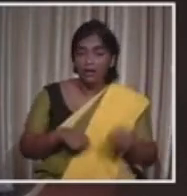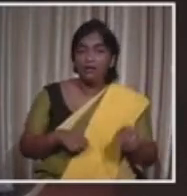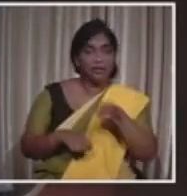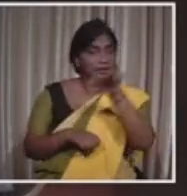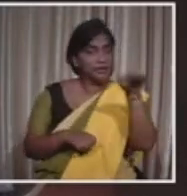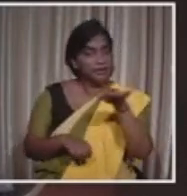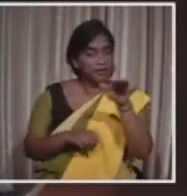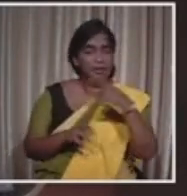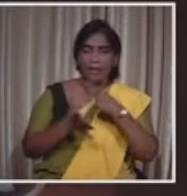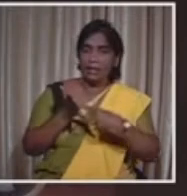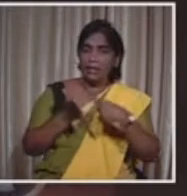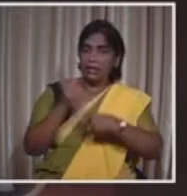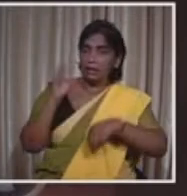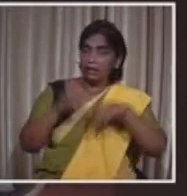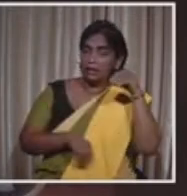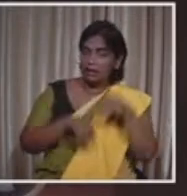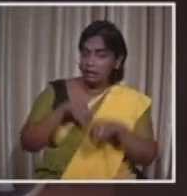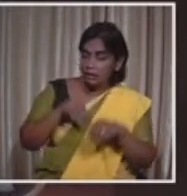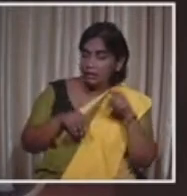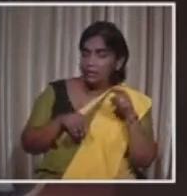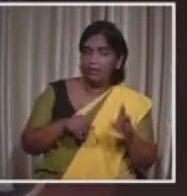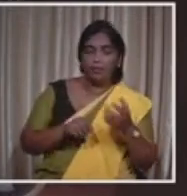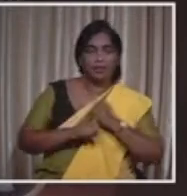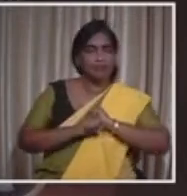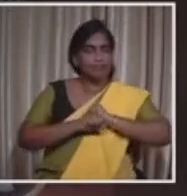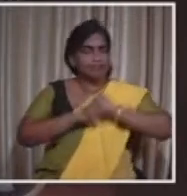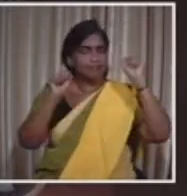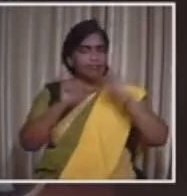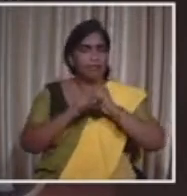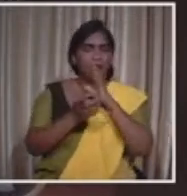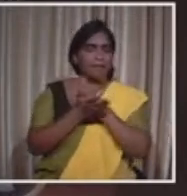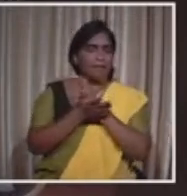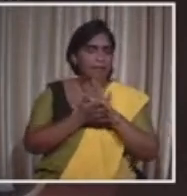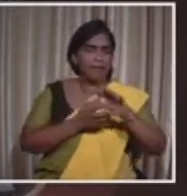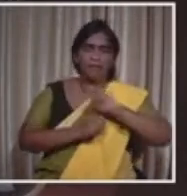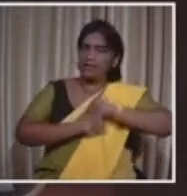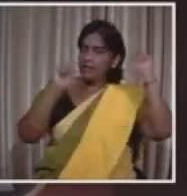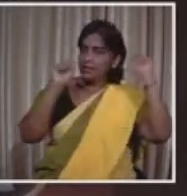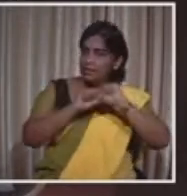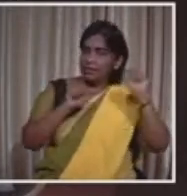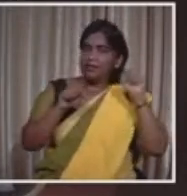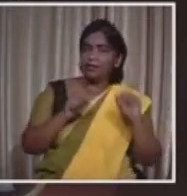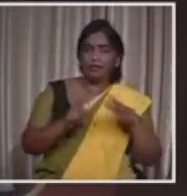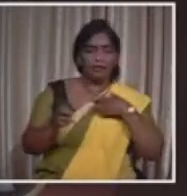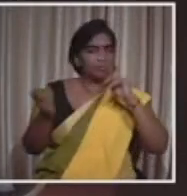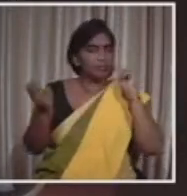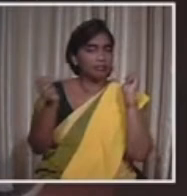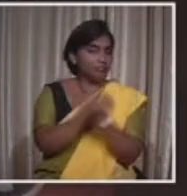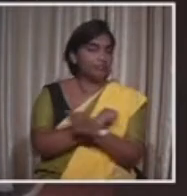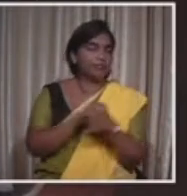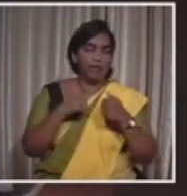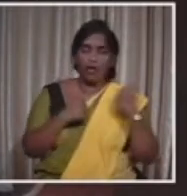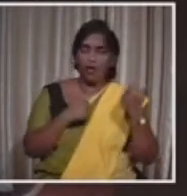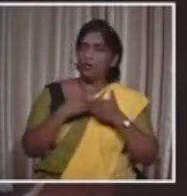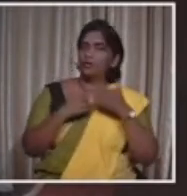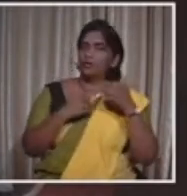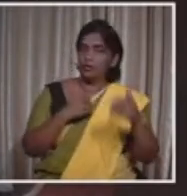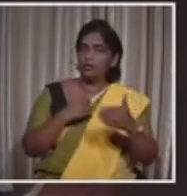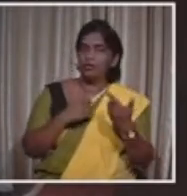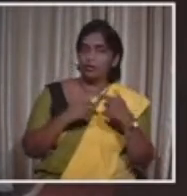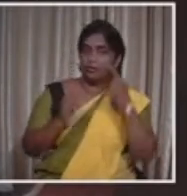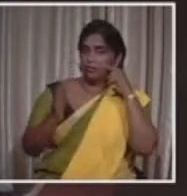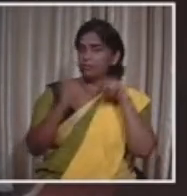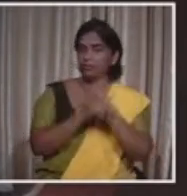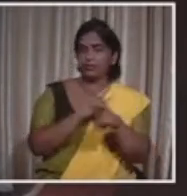සමාජීය දේශපාලනික විප්ලවයක් සාමකාමී විප්ලවයක් පරිවර්තනාත්මක යුගයක්